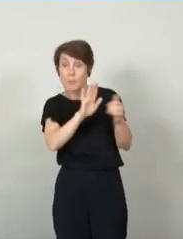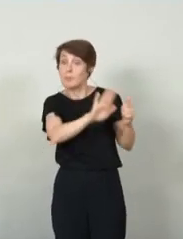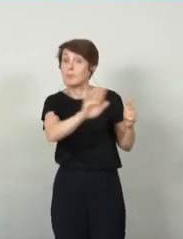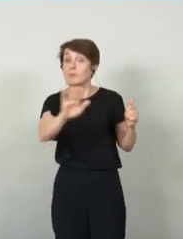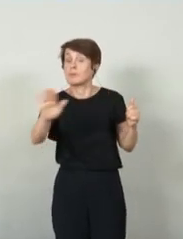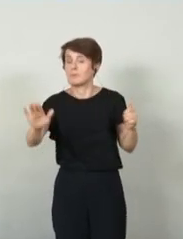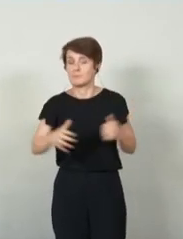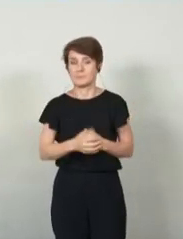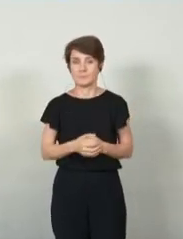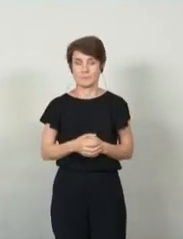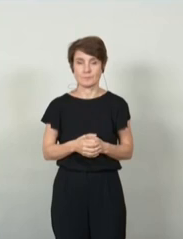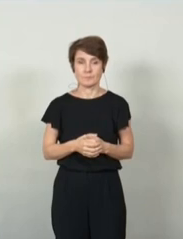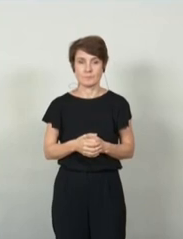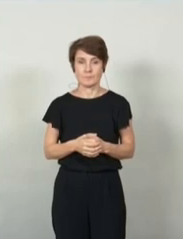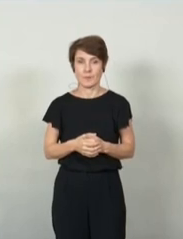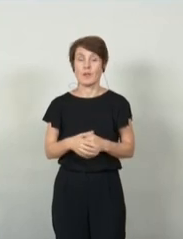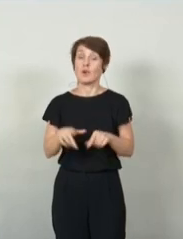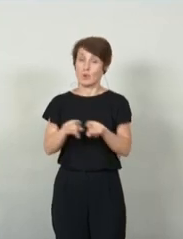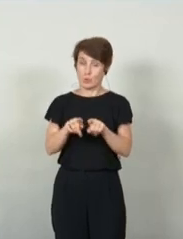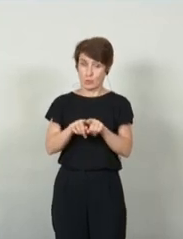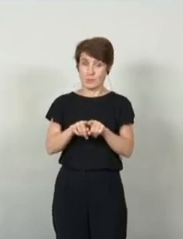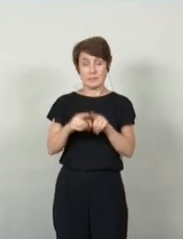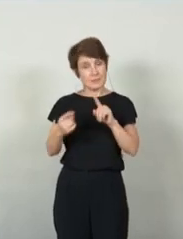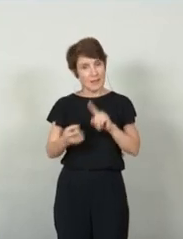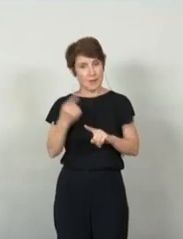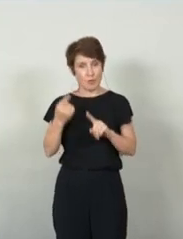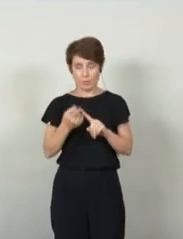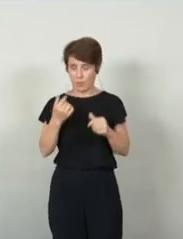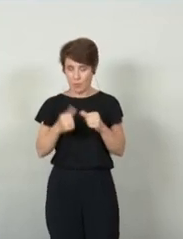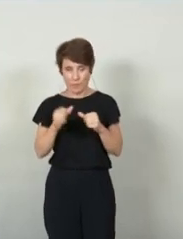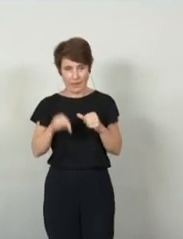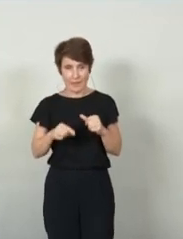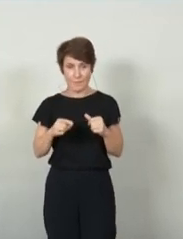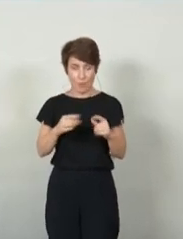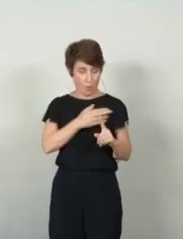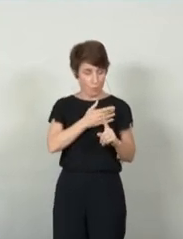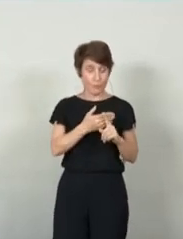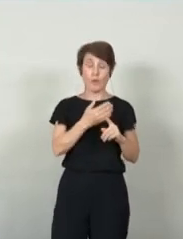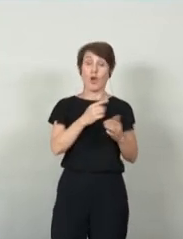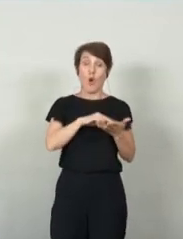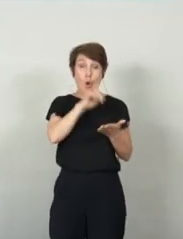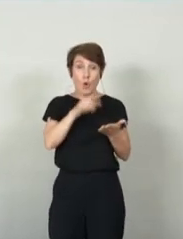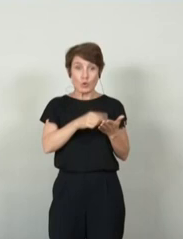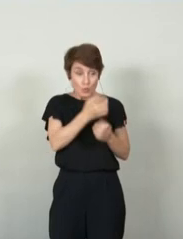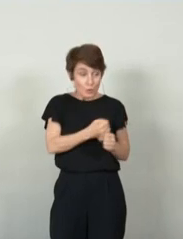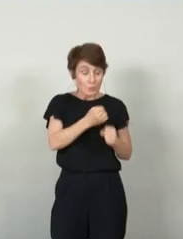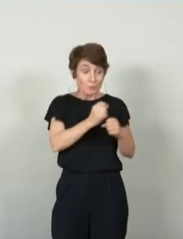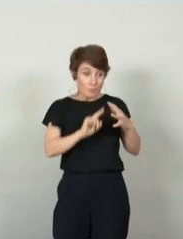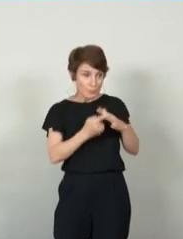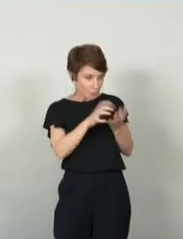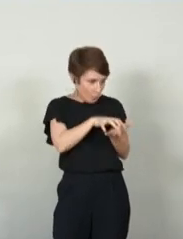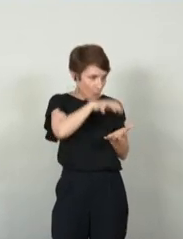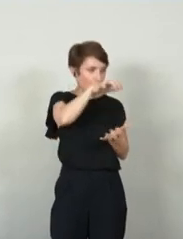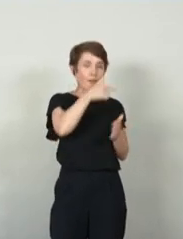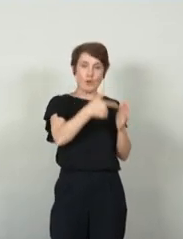il s'agit aussi de pouvoir pérenniser et améliorer les ressources créer en 2022 un des éléments sur lequel l'agence